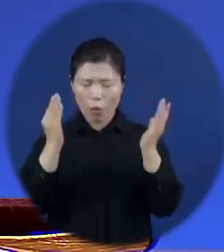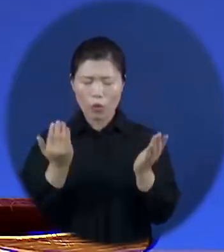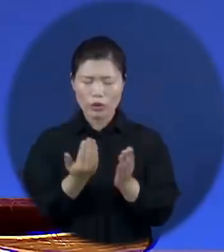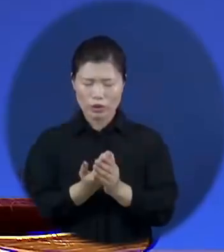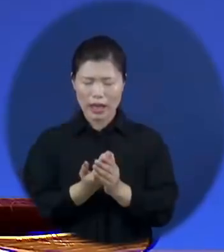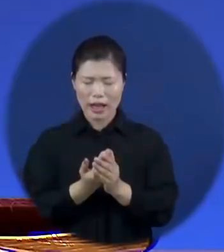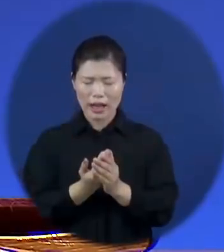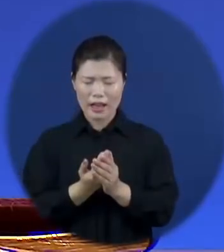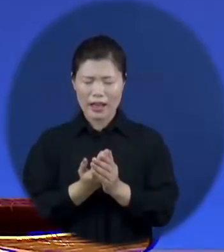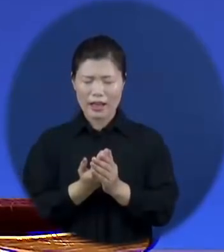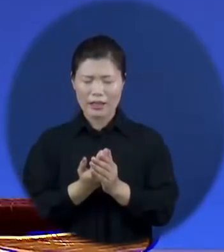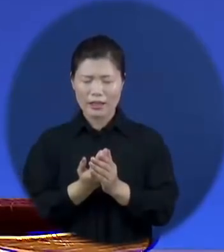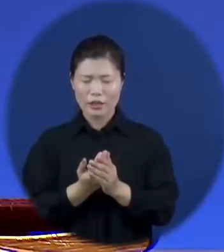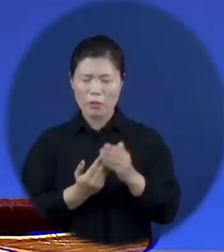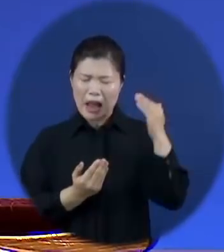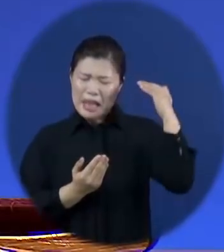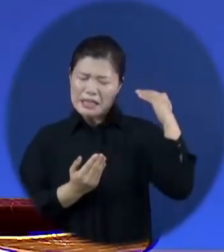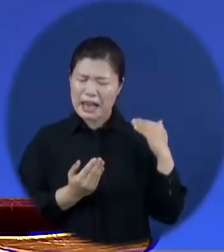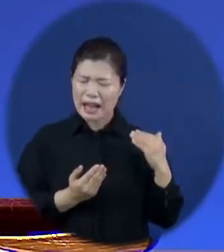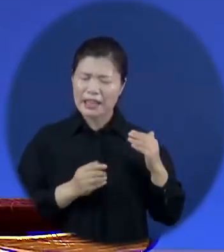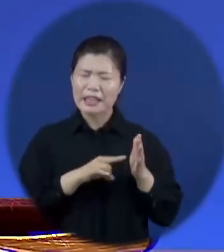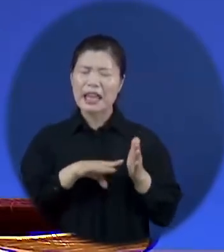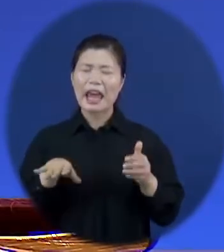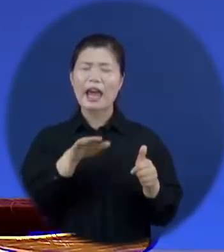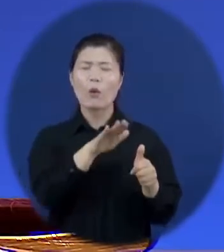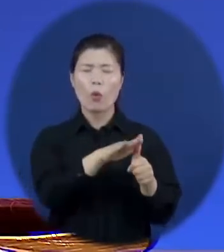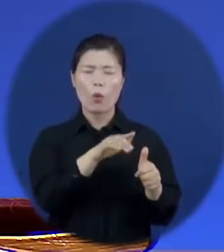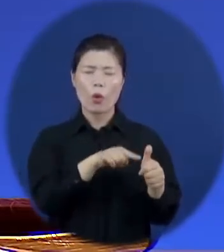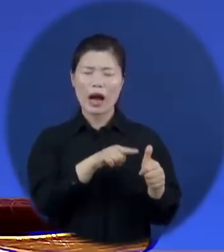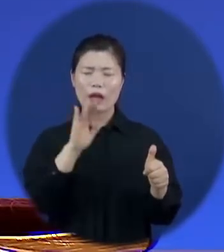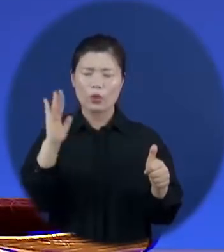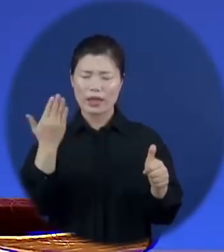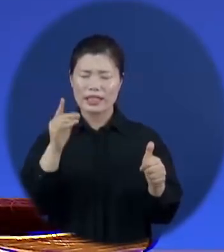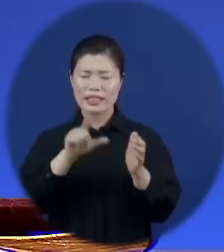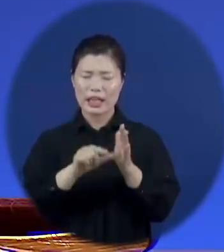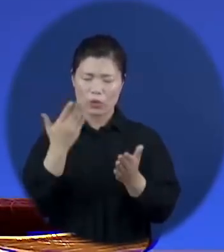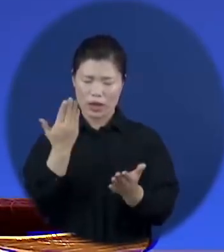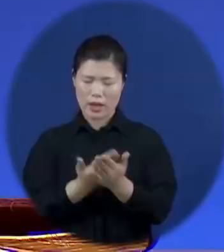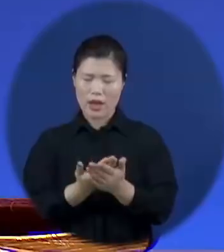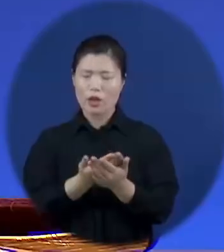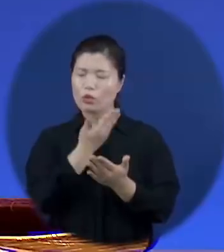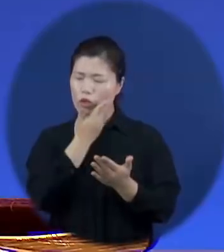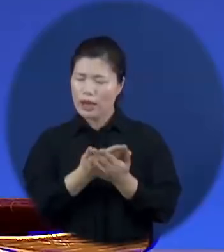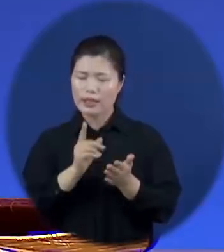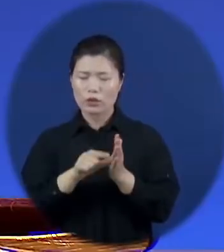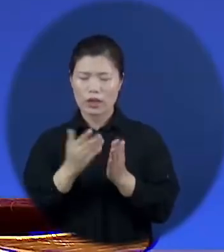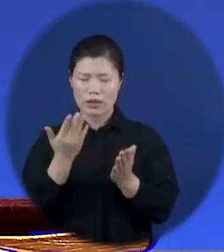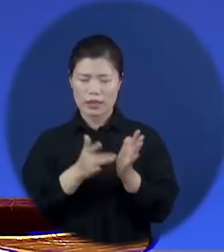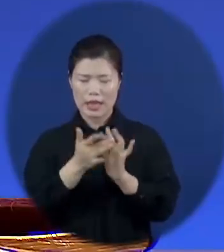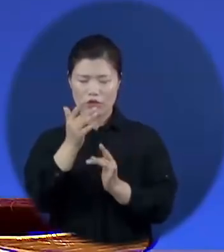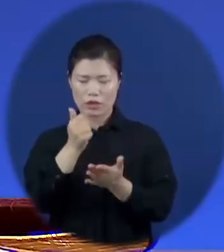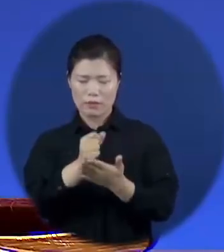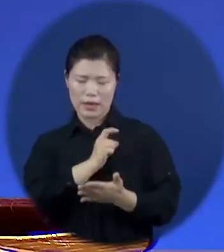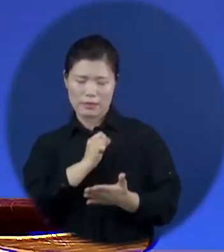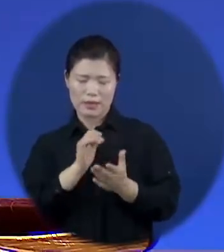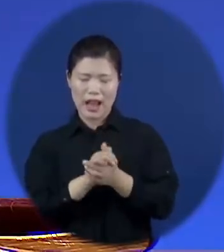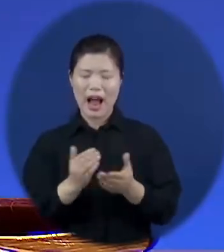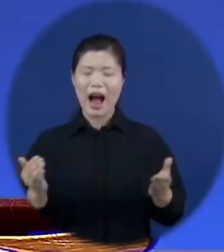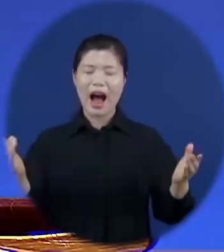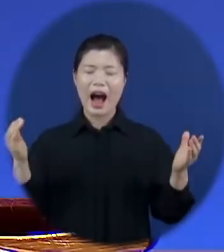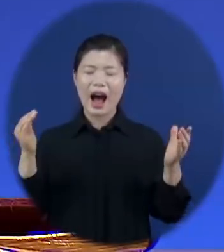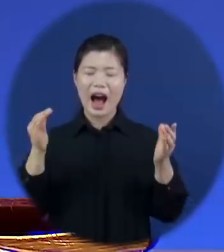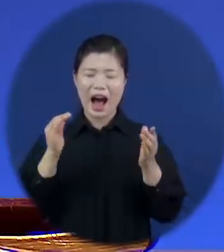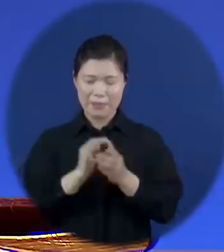모두가 삭개오가 되어보는 귀한 시간 되게 하여 주옵소서. 예수님의 이름으로